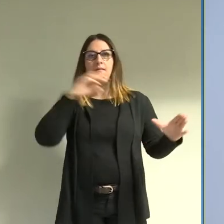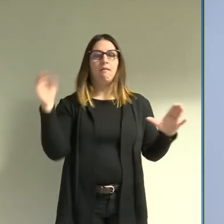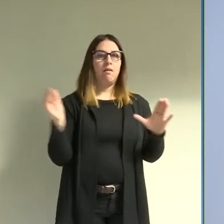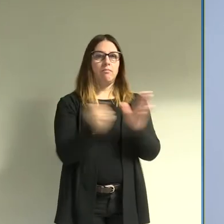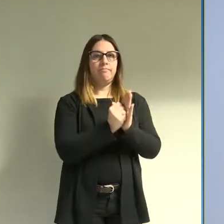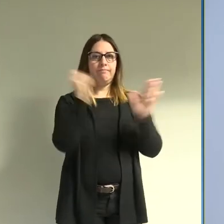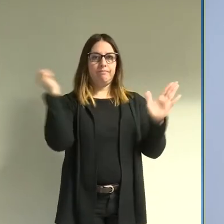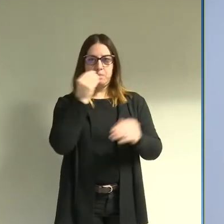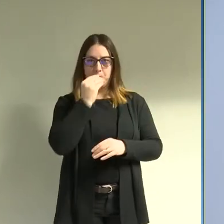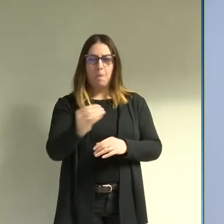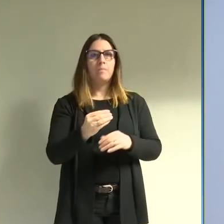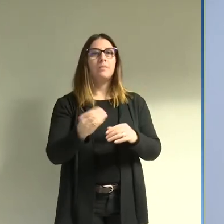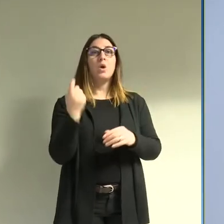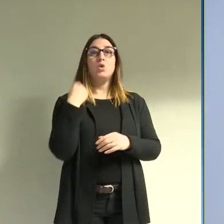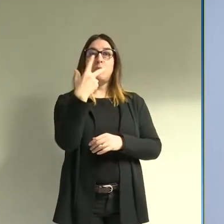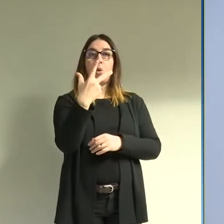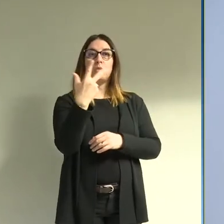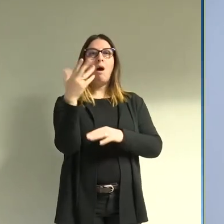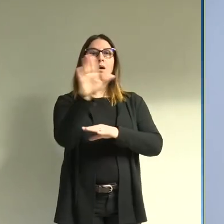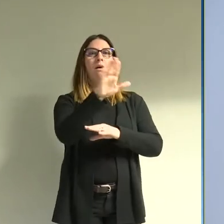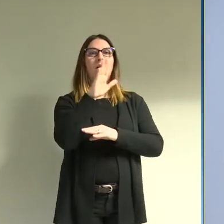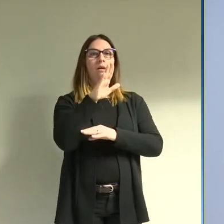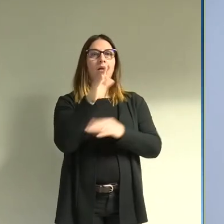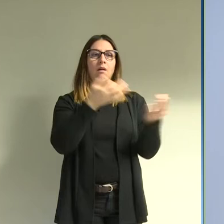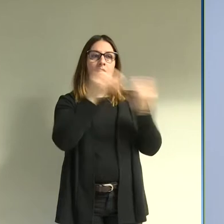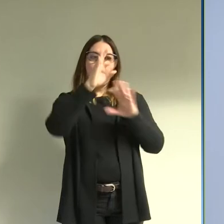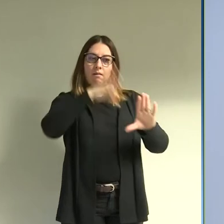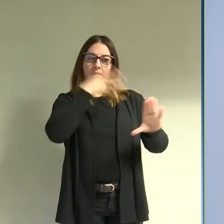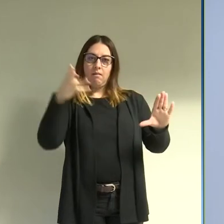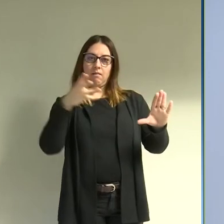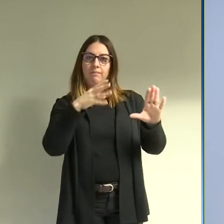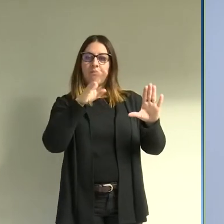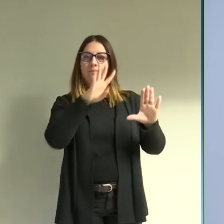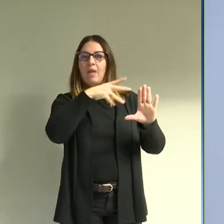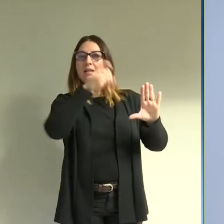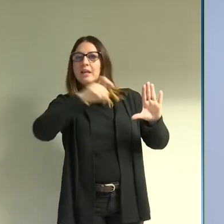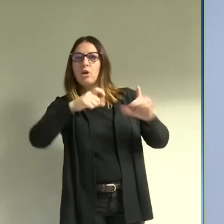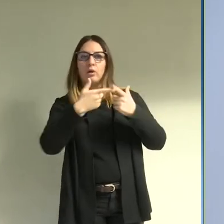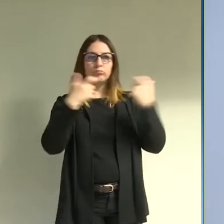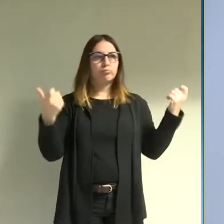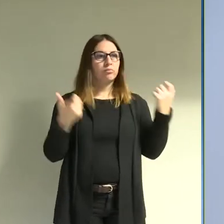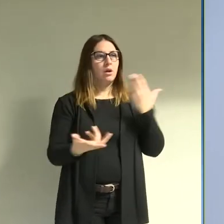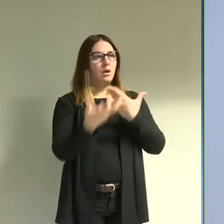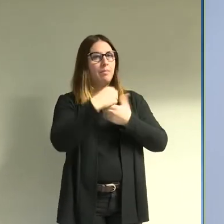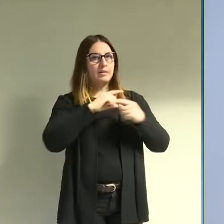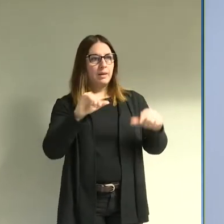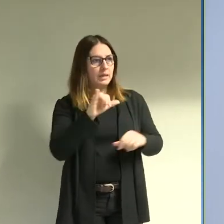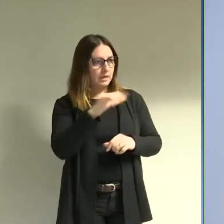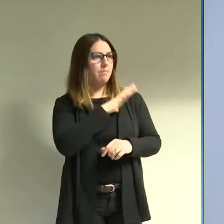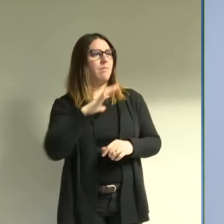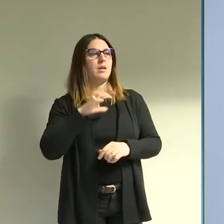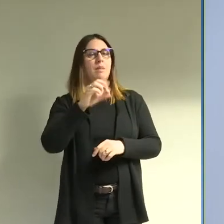adopté la libération numéro trois sur le suivi évaluation fait les nouveaux indicateurs qui ne prend pas part au vote madame roche